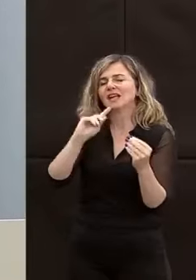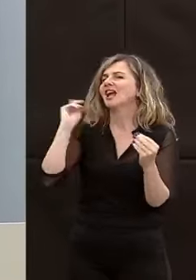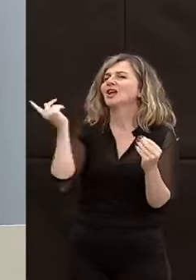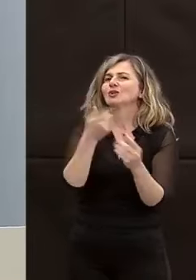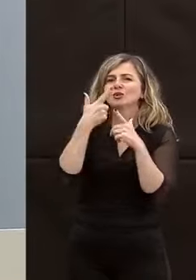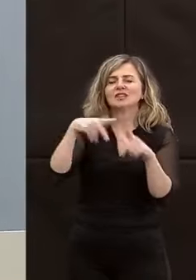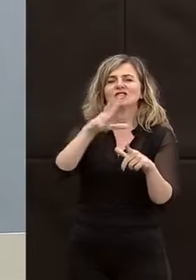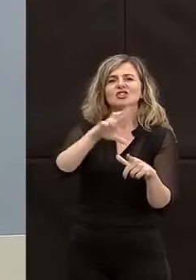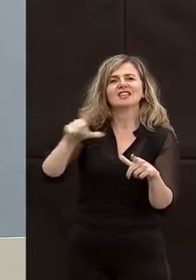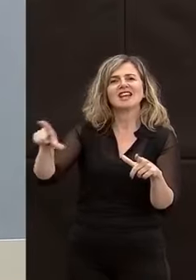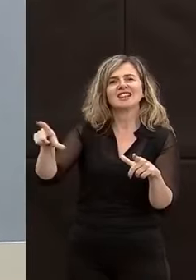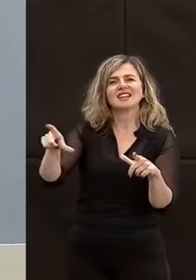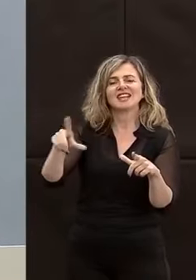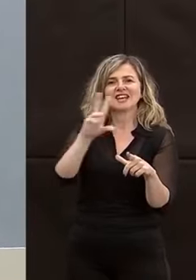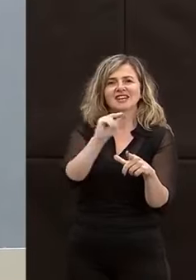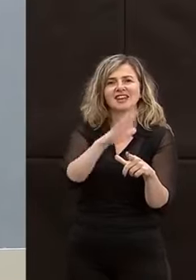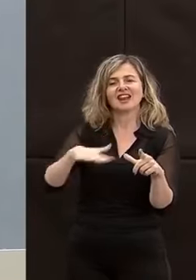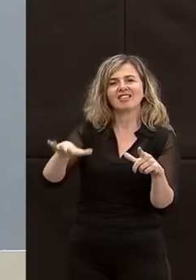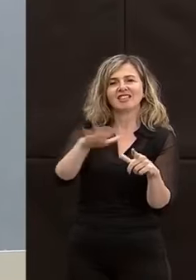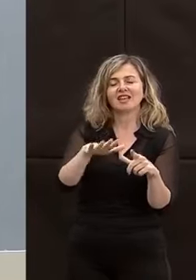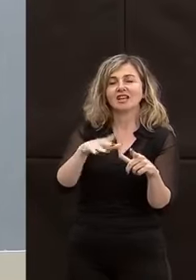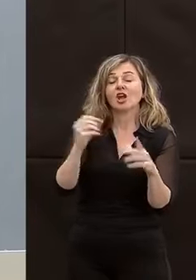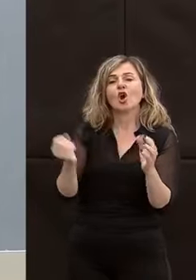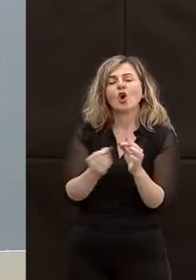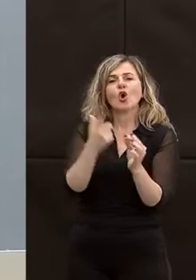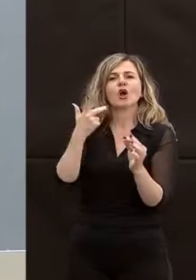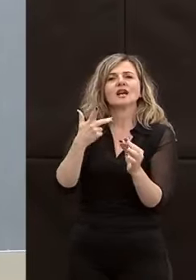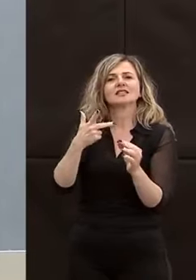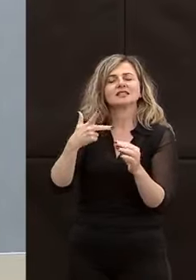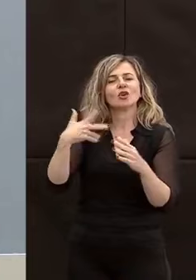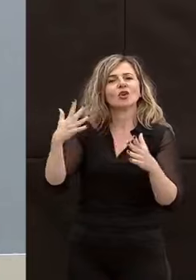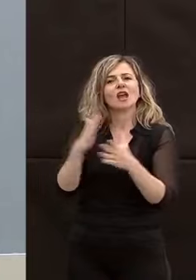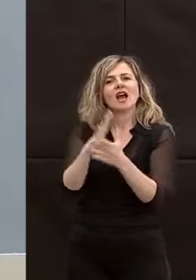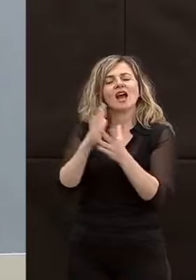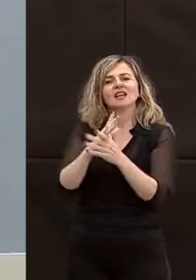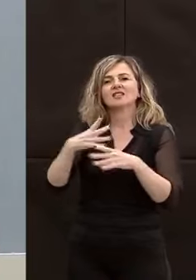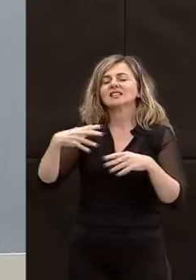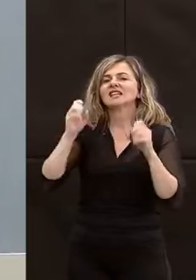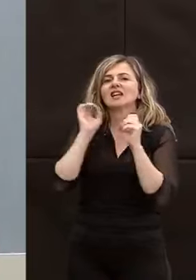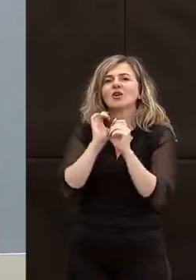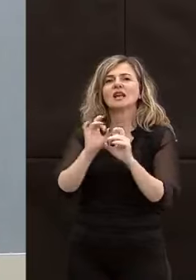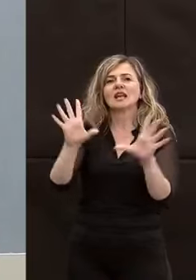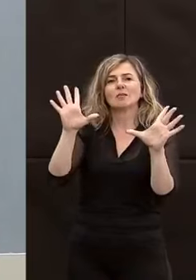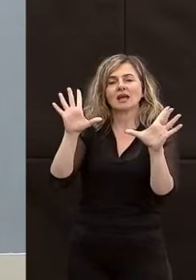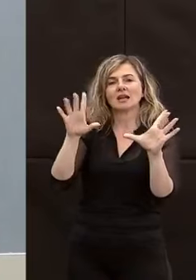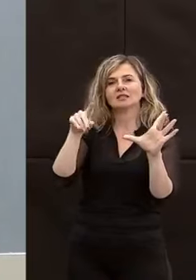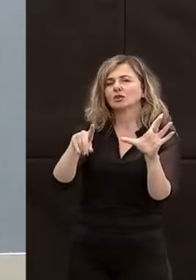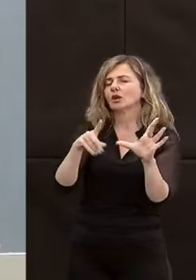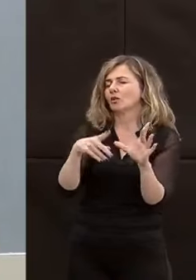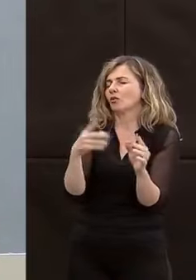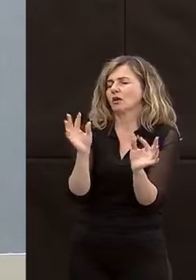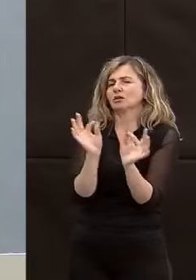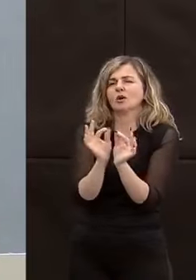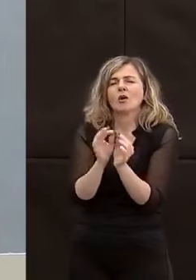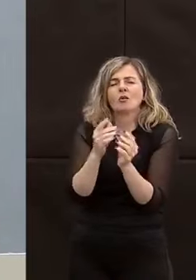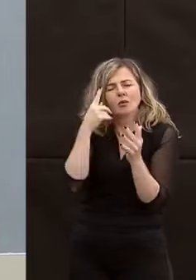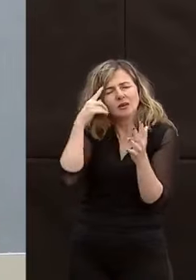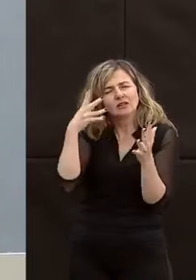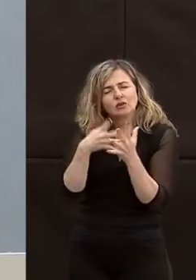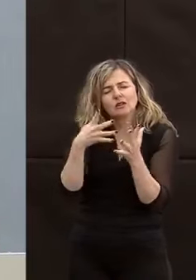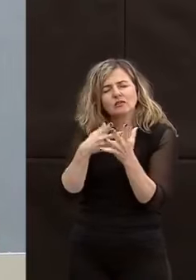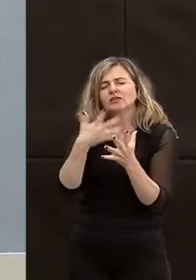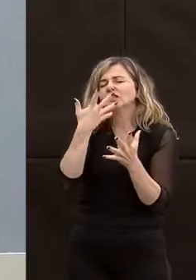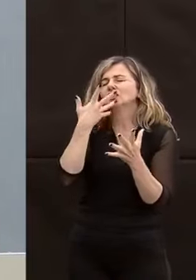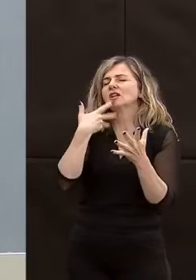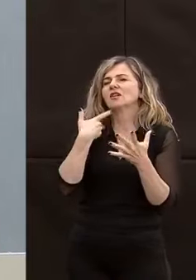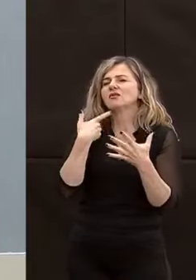trentini in occasione dell'anniversario della liberazione in questo momento di profili simo desidero esprimere